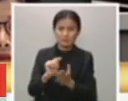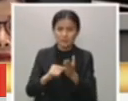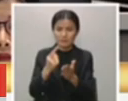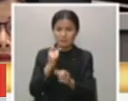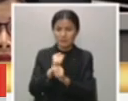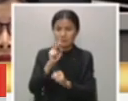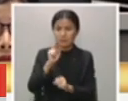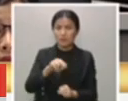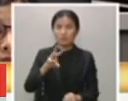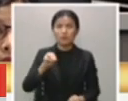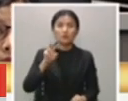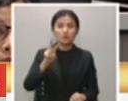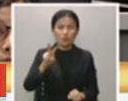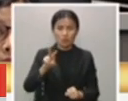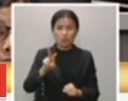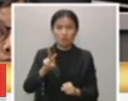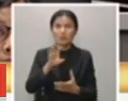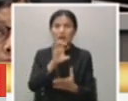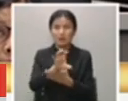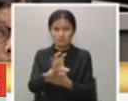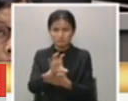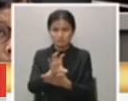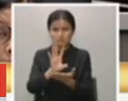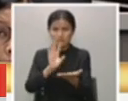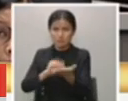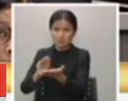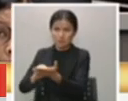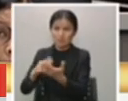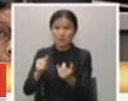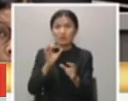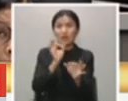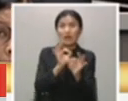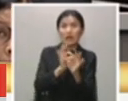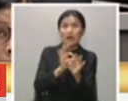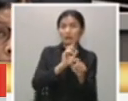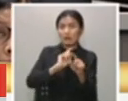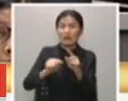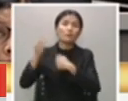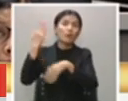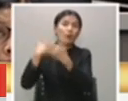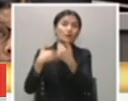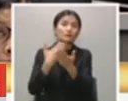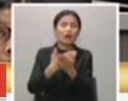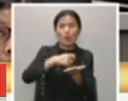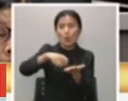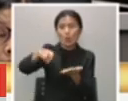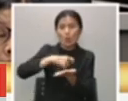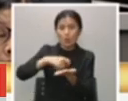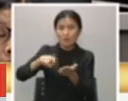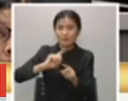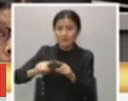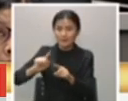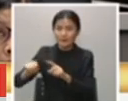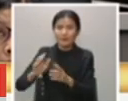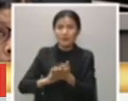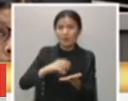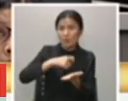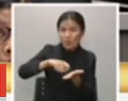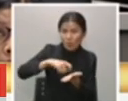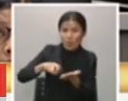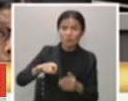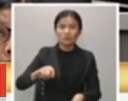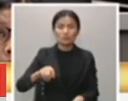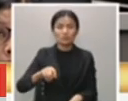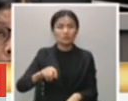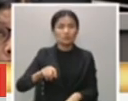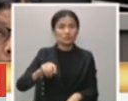ครับแล้วก็ให้สถาบันการเงินรายงานธุรกรรมทางการเงินของเขาที่ว่าเกินกว่ากี่โอนเงินเกินกว่